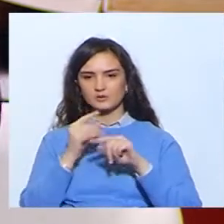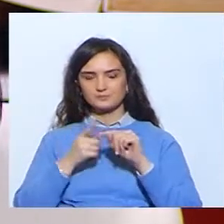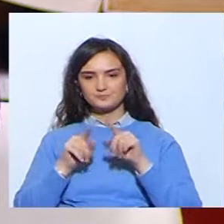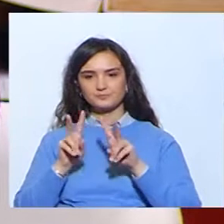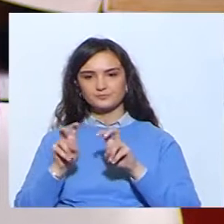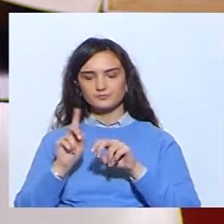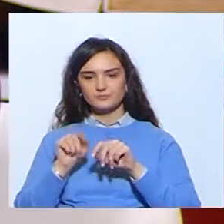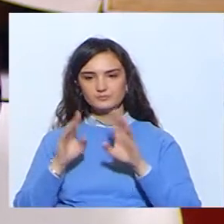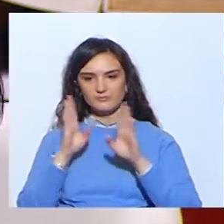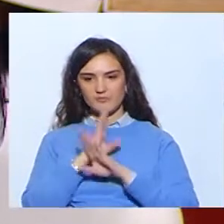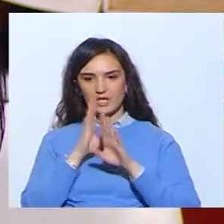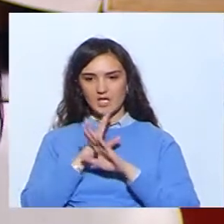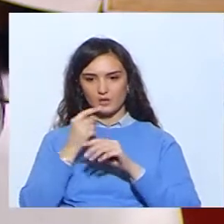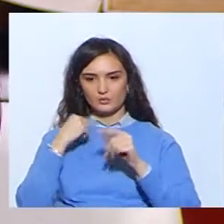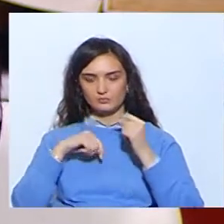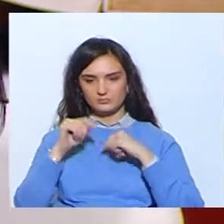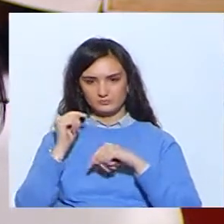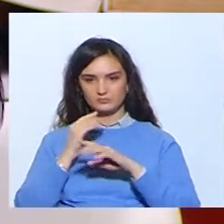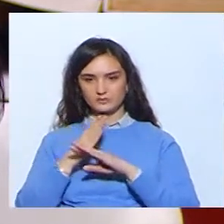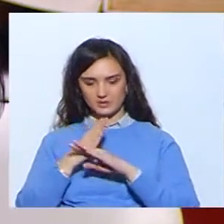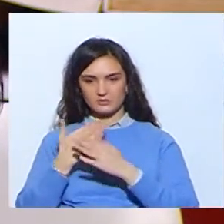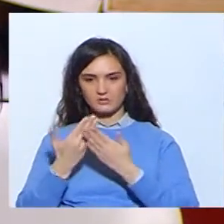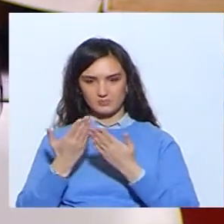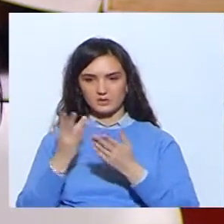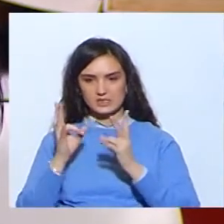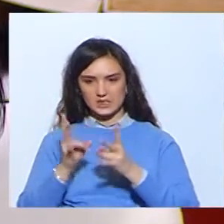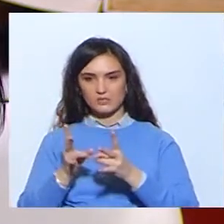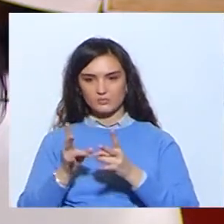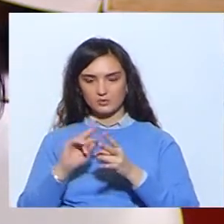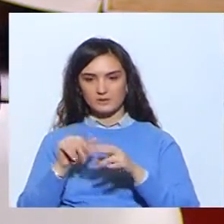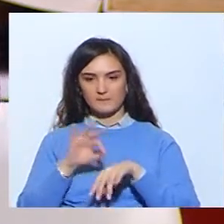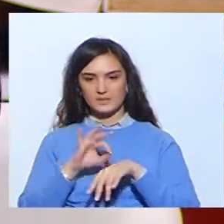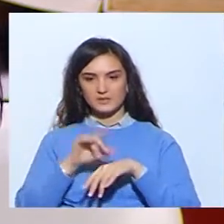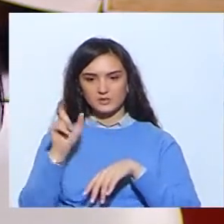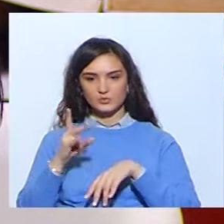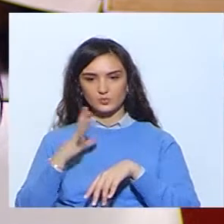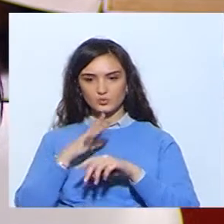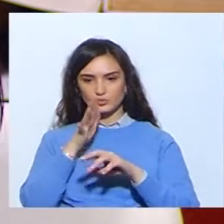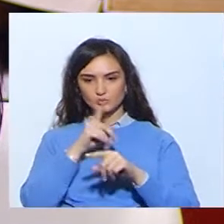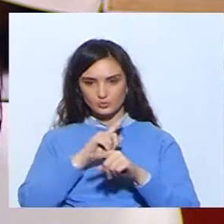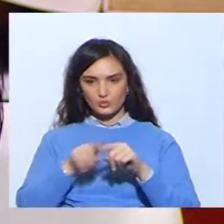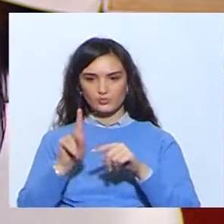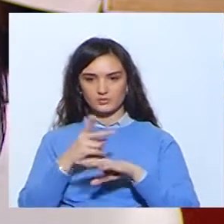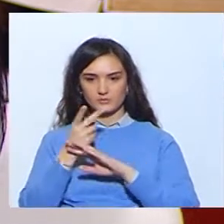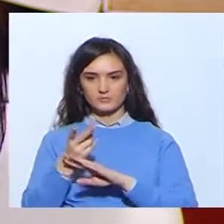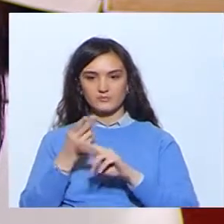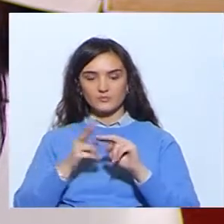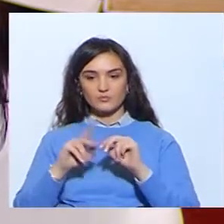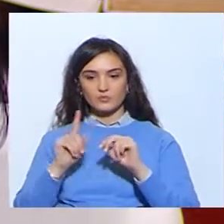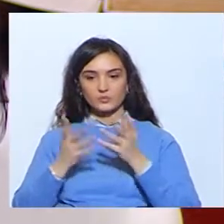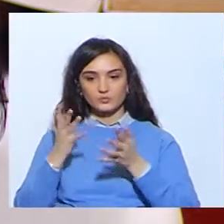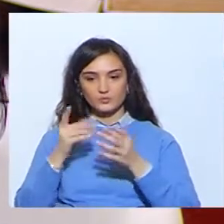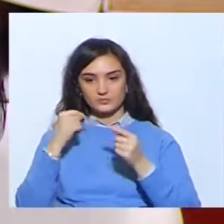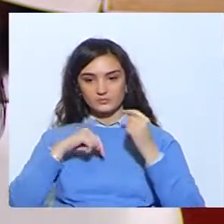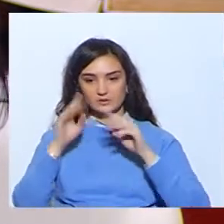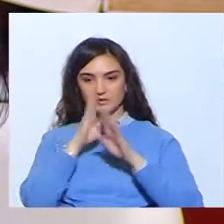იმას ნიშნავს, რომ საჰაერო გზები არის დიდი ალბათობით დაზიანებული და პაციენტი უნდა იყოს დროულად გადაყვანილი, რადგან თუ